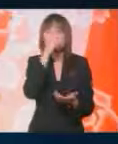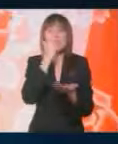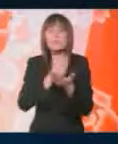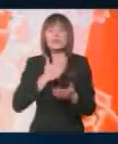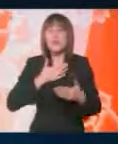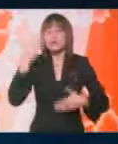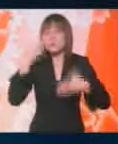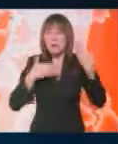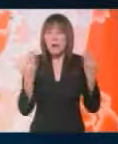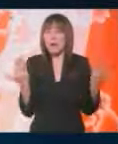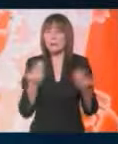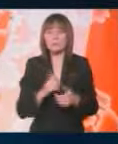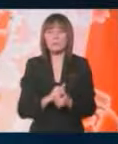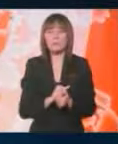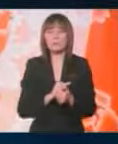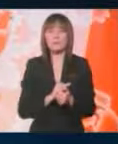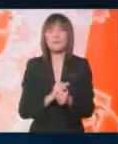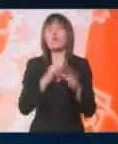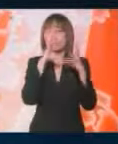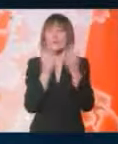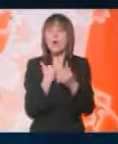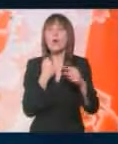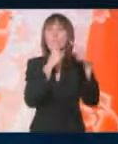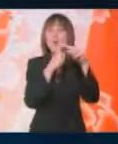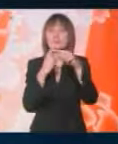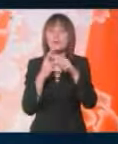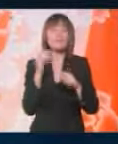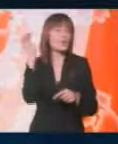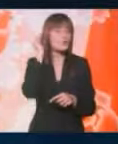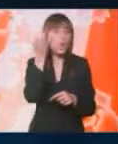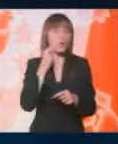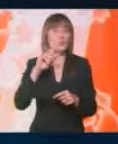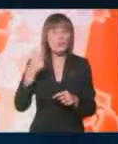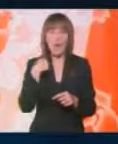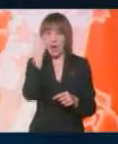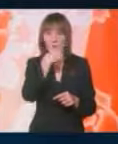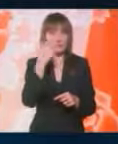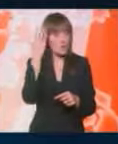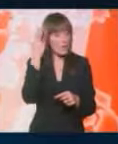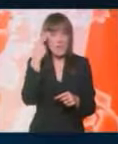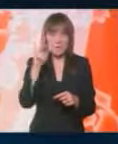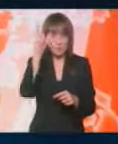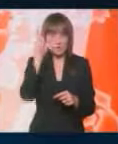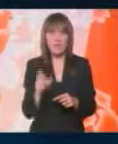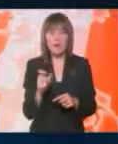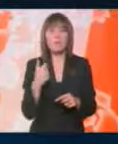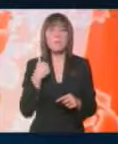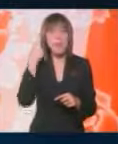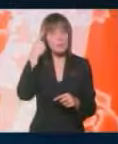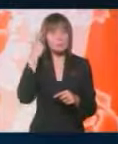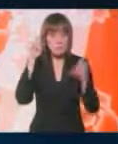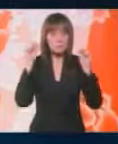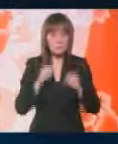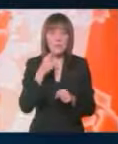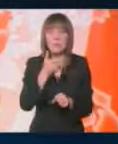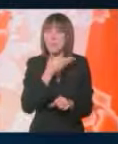gradu. Sve pozitivno sam čula od drugih, ja ga lično ne poznajem. Znači da mislim da on stvarno sa